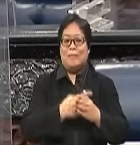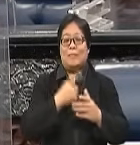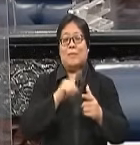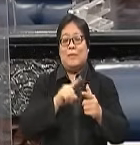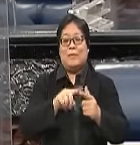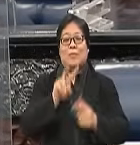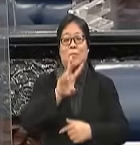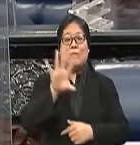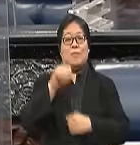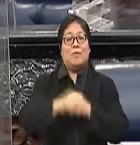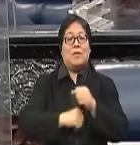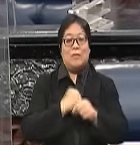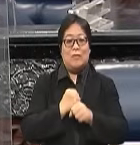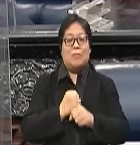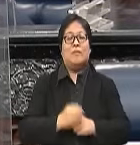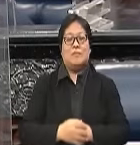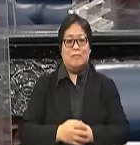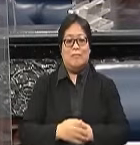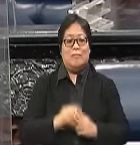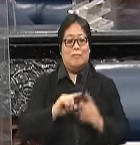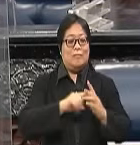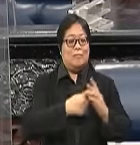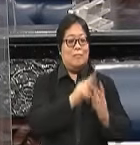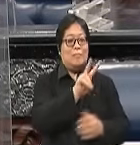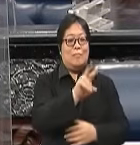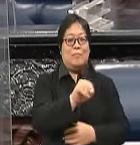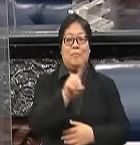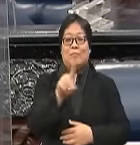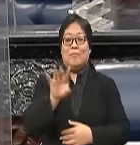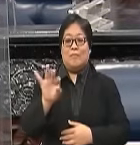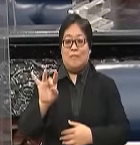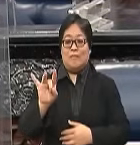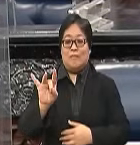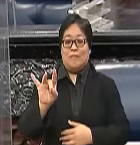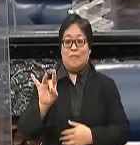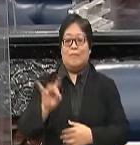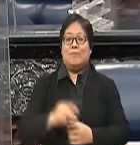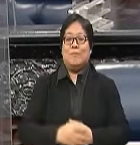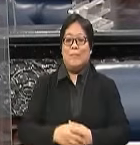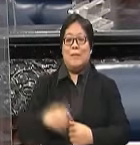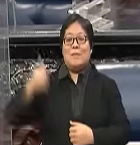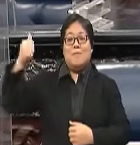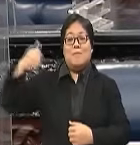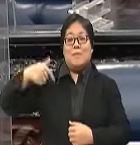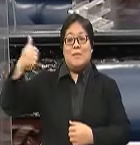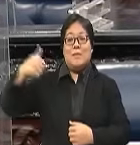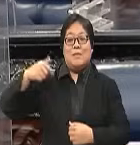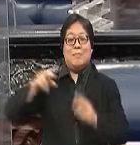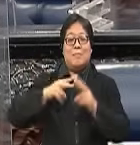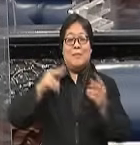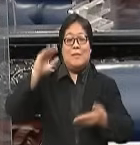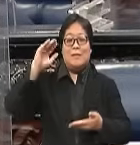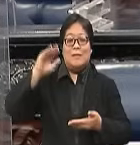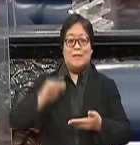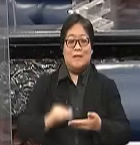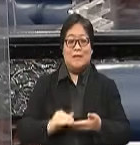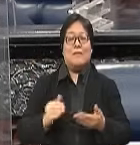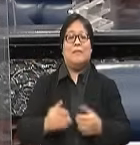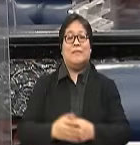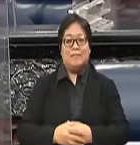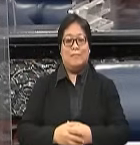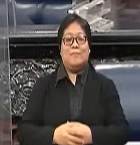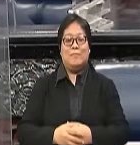atau 25 tahun sejak 2018 rinci yang terendah adalah